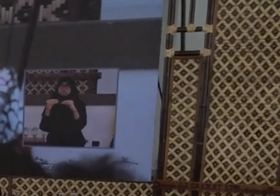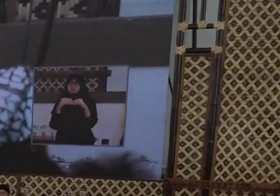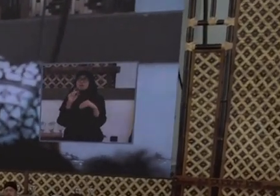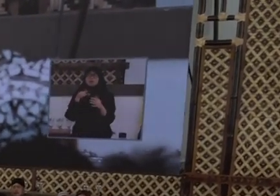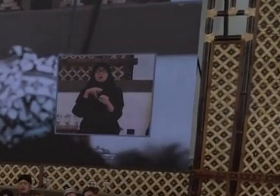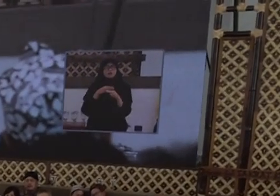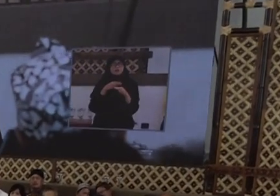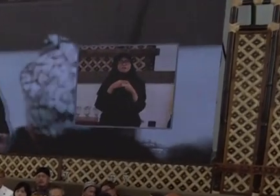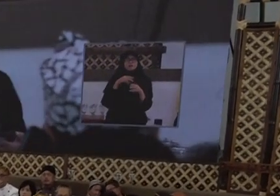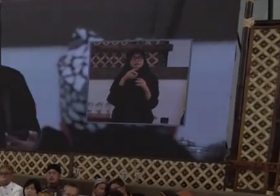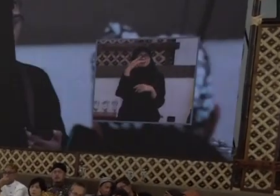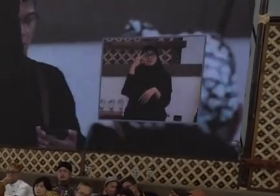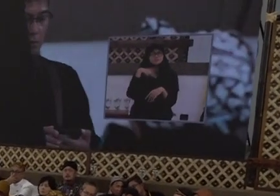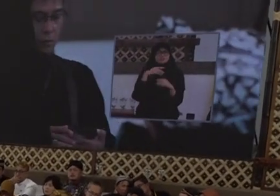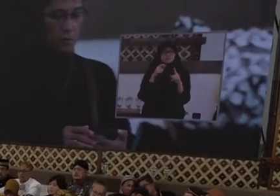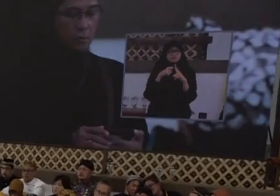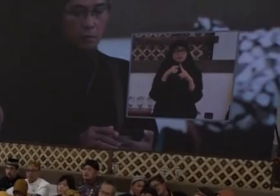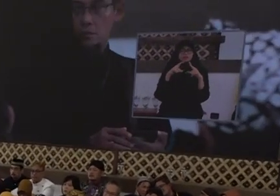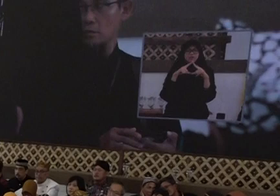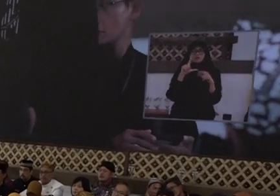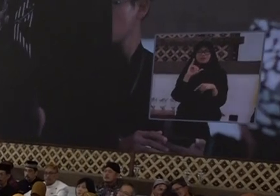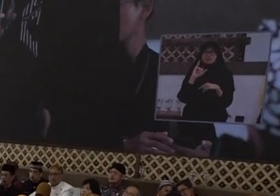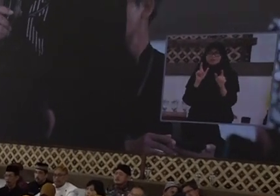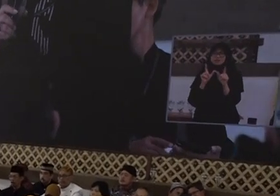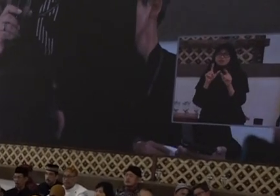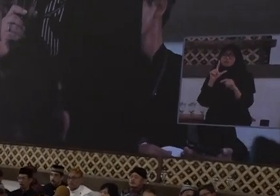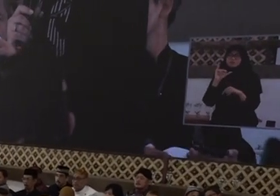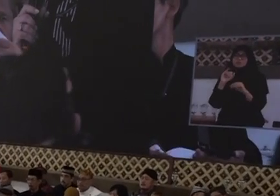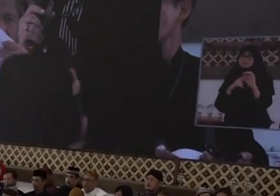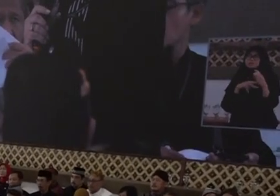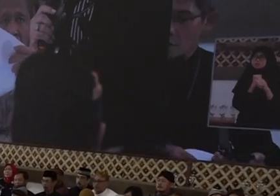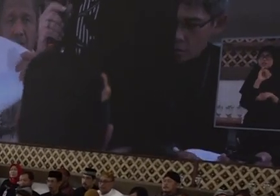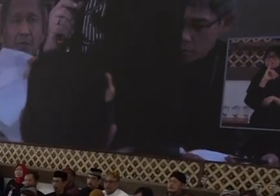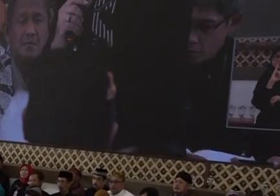namanya Kaliwingi Pak. Nggih. Kaliwingi.